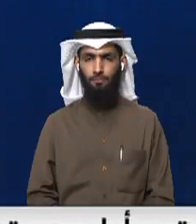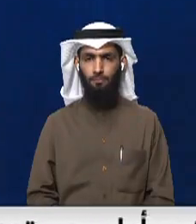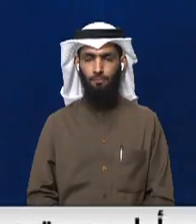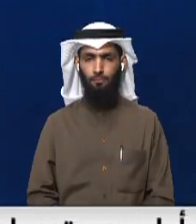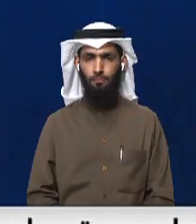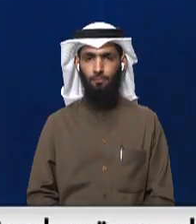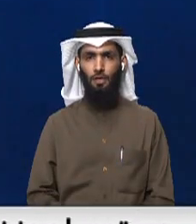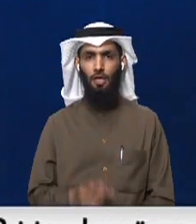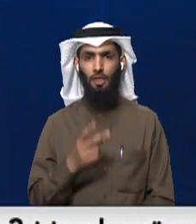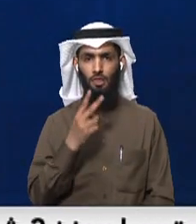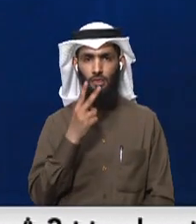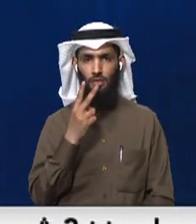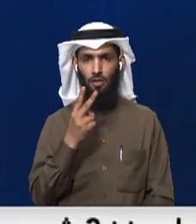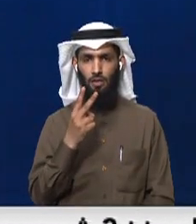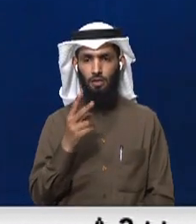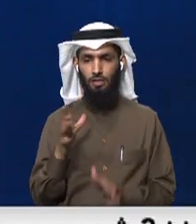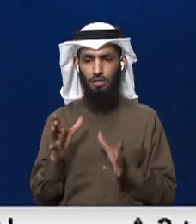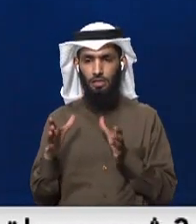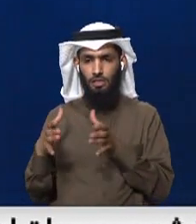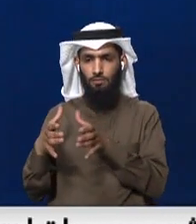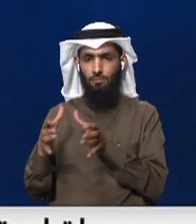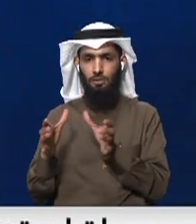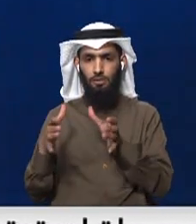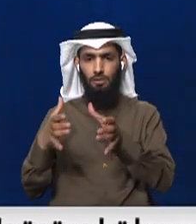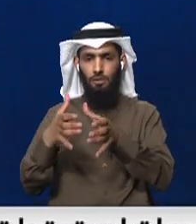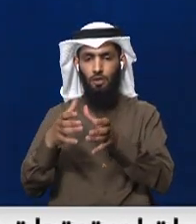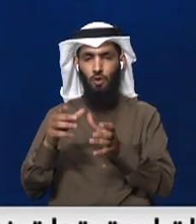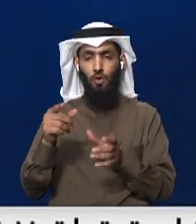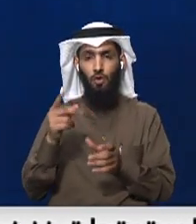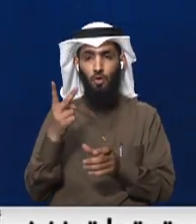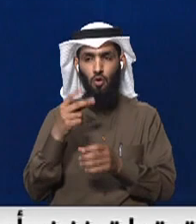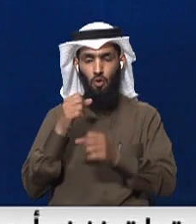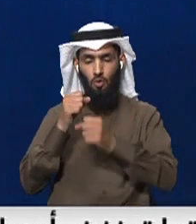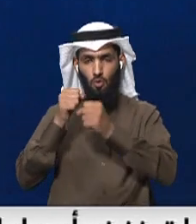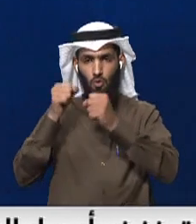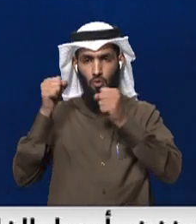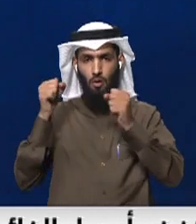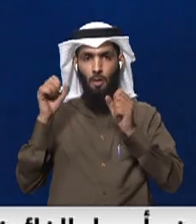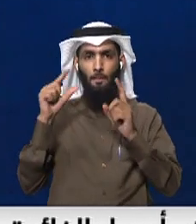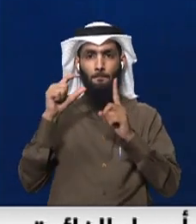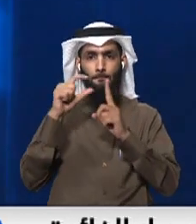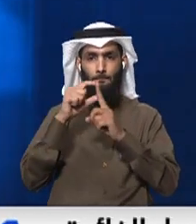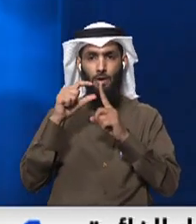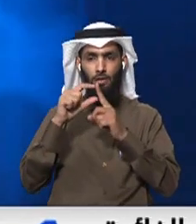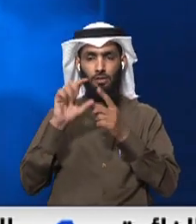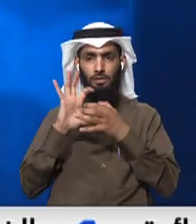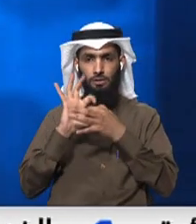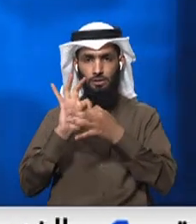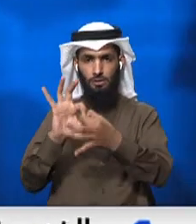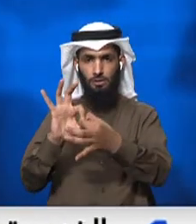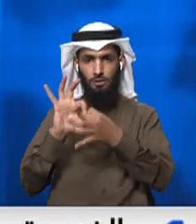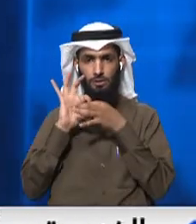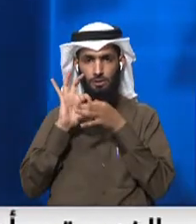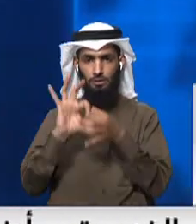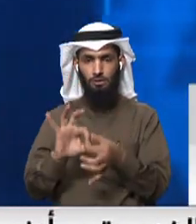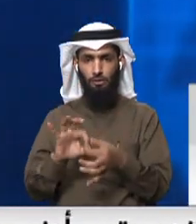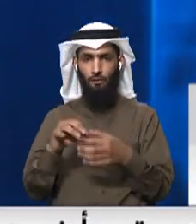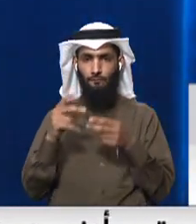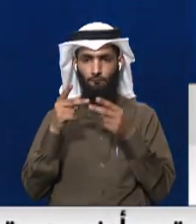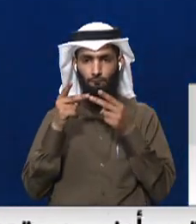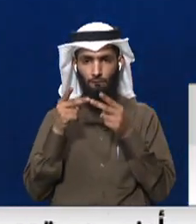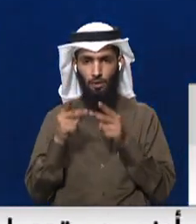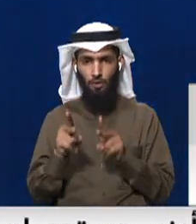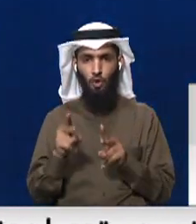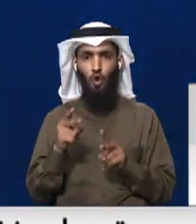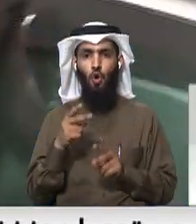قال اثنان من أكبر الأحزاب السياسية في باكستان أنهما توصلا إلى اتفاق لتشكيل ائتلاف حكومي يستبعد أنصار